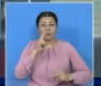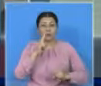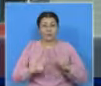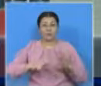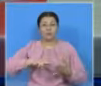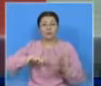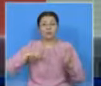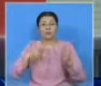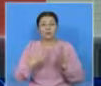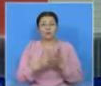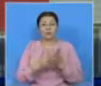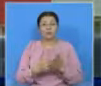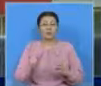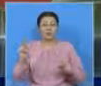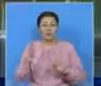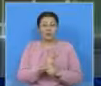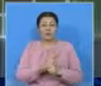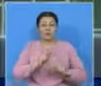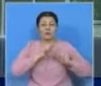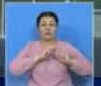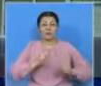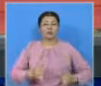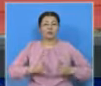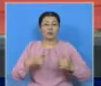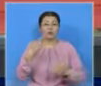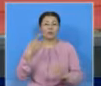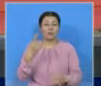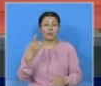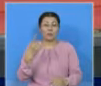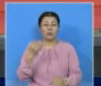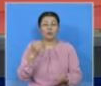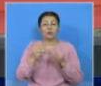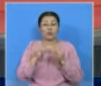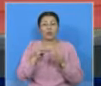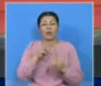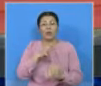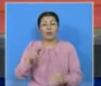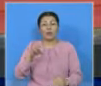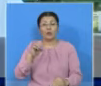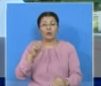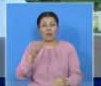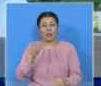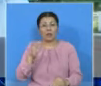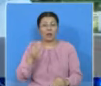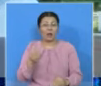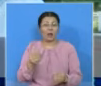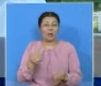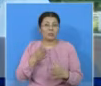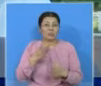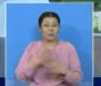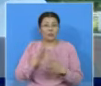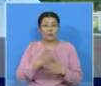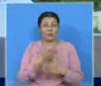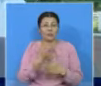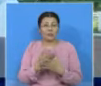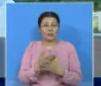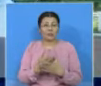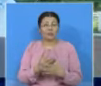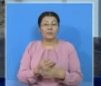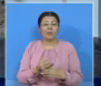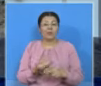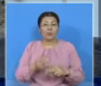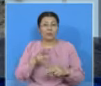отырмыз. Айта кетейік, күрделі жөндеу жұмыс үшін ел қазынасынан 110 миллион теңге қаржы бөлінген. Мердігер адам күшінен қажетті материалдардан кедергі